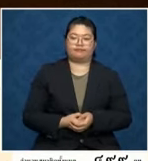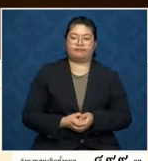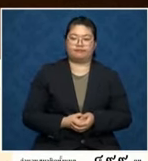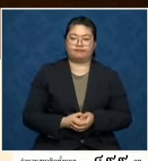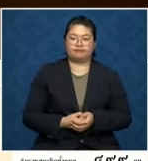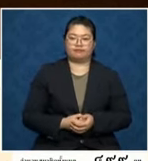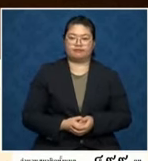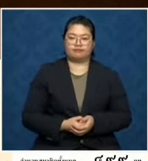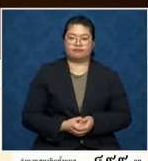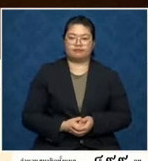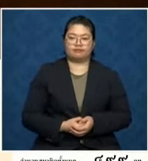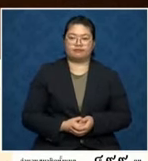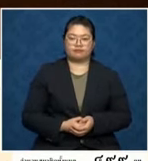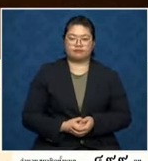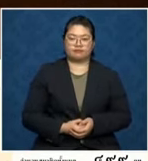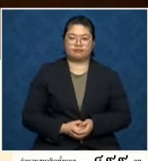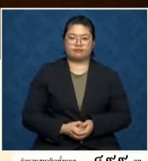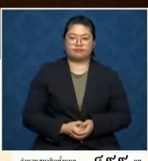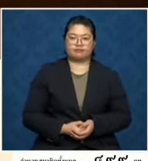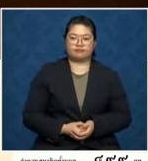ออกเสียงครับ